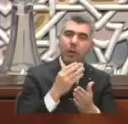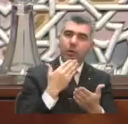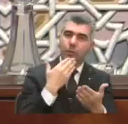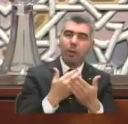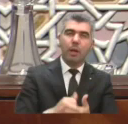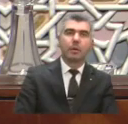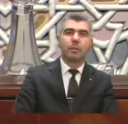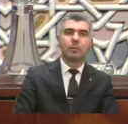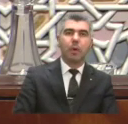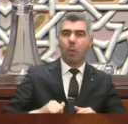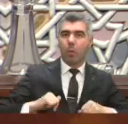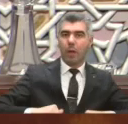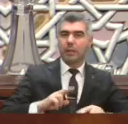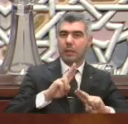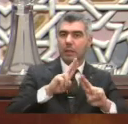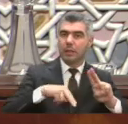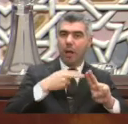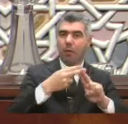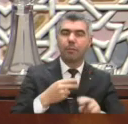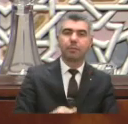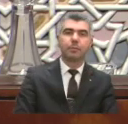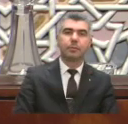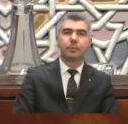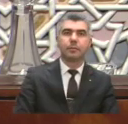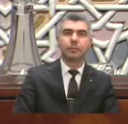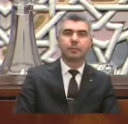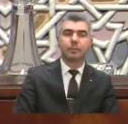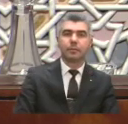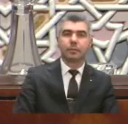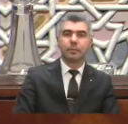شكرا. تفضل السيد الوزير لكم الجواب.